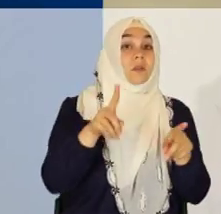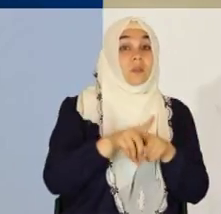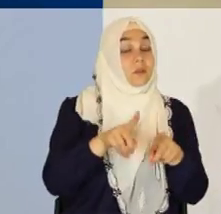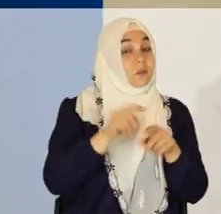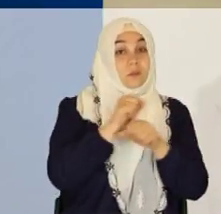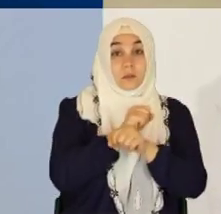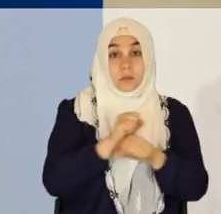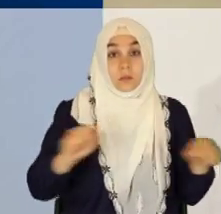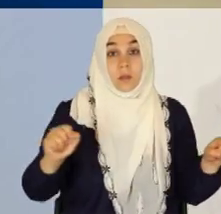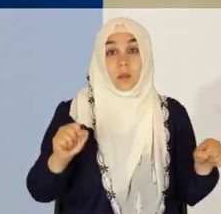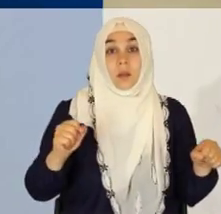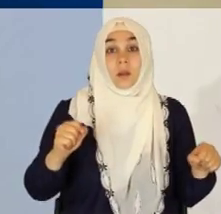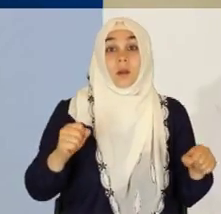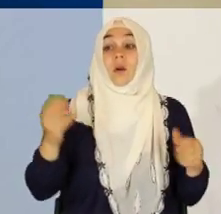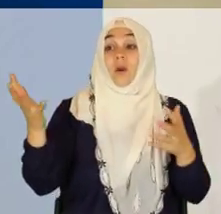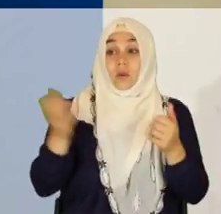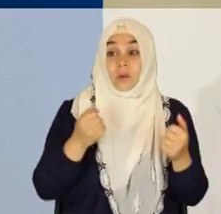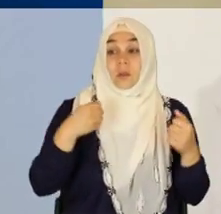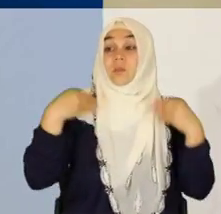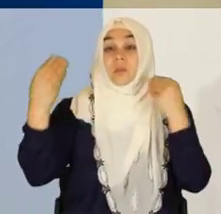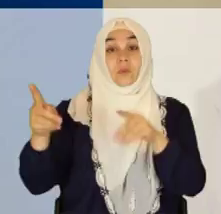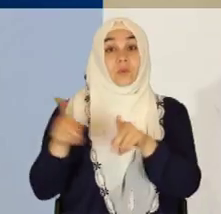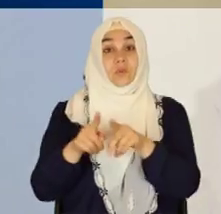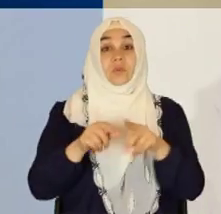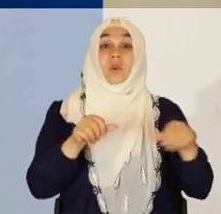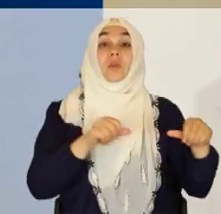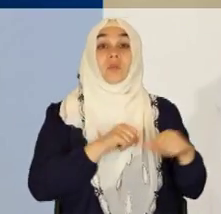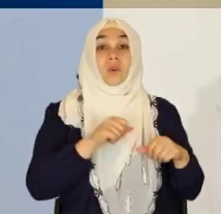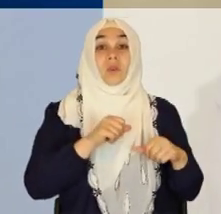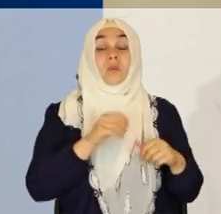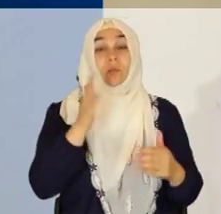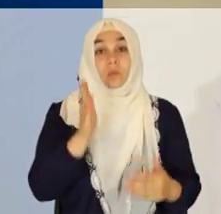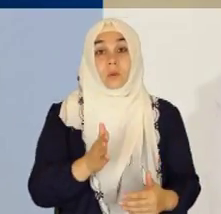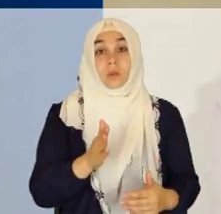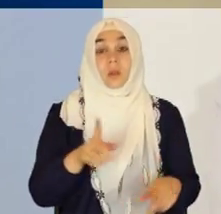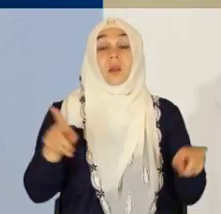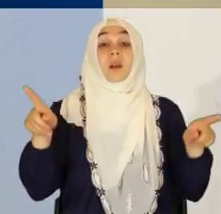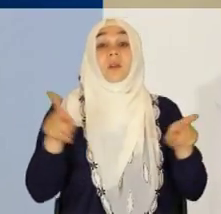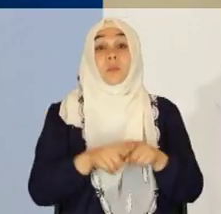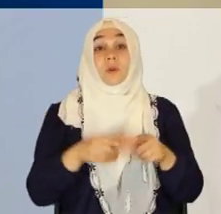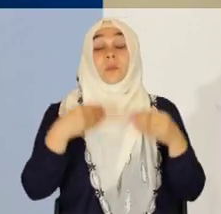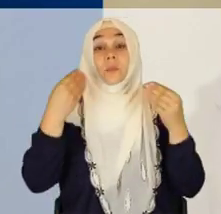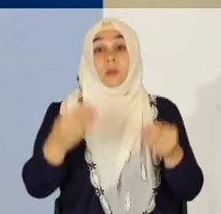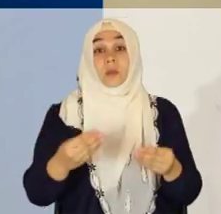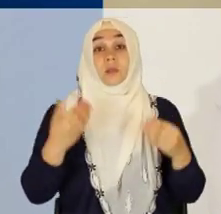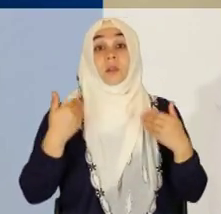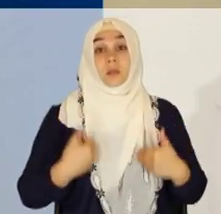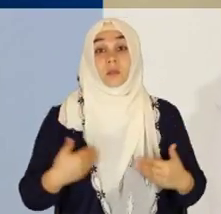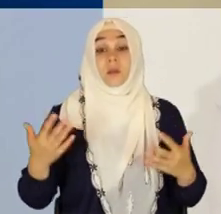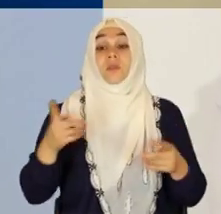bo'ladi. Berganga ham, olganga ham gunoh bo'ladi. O'sha bergan tanini